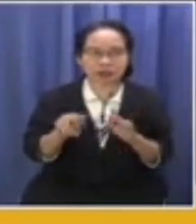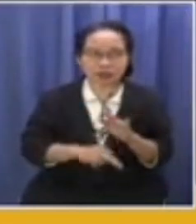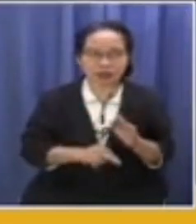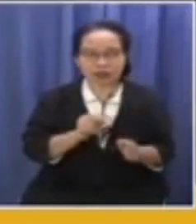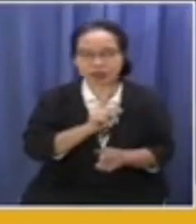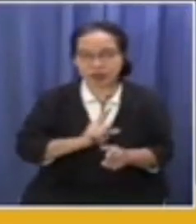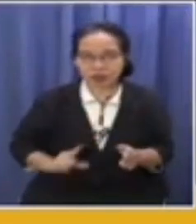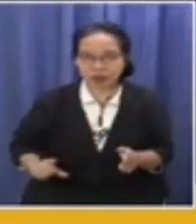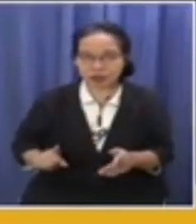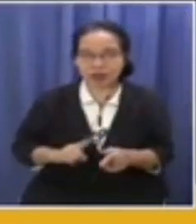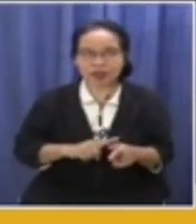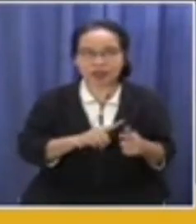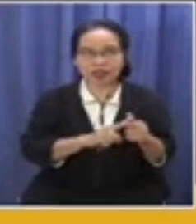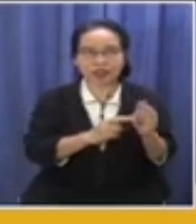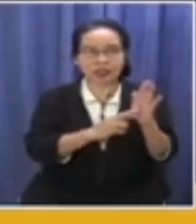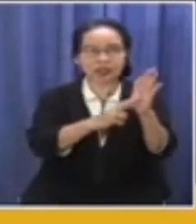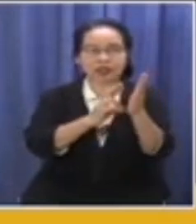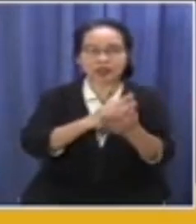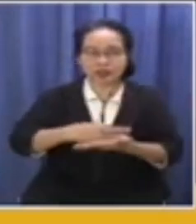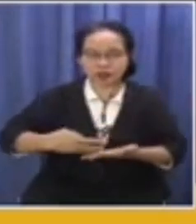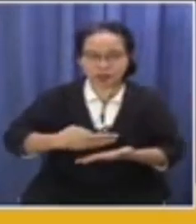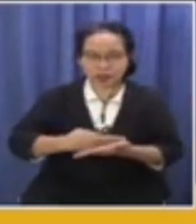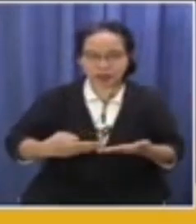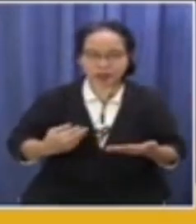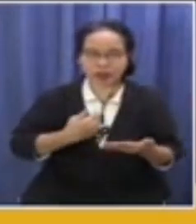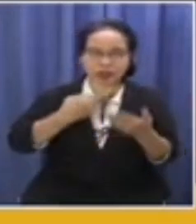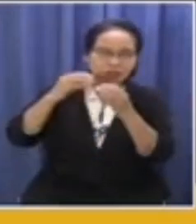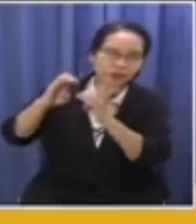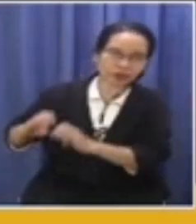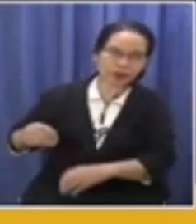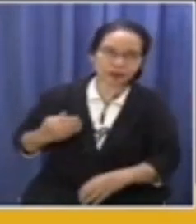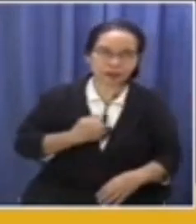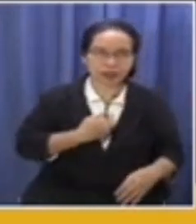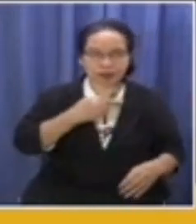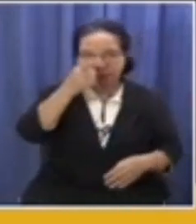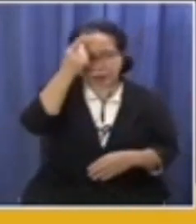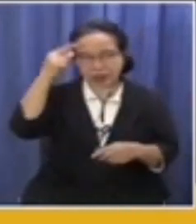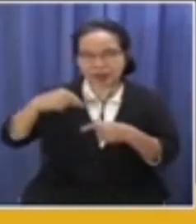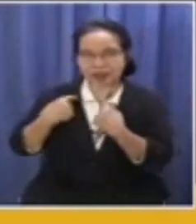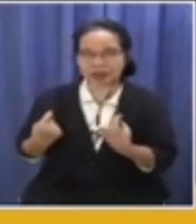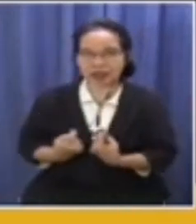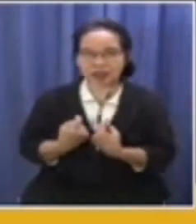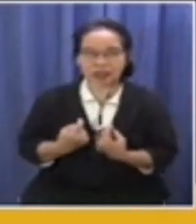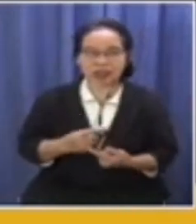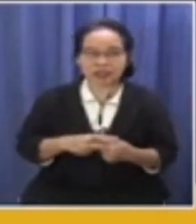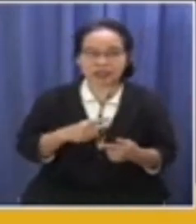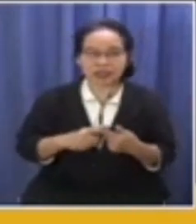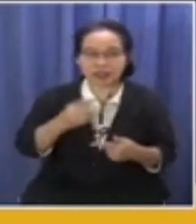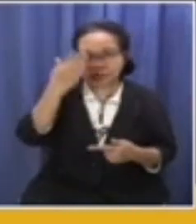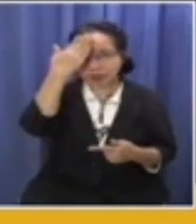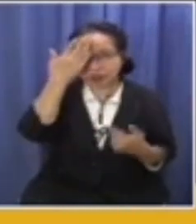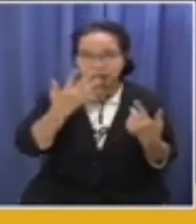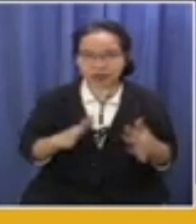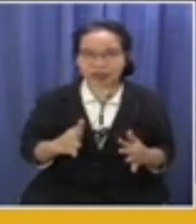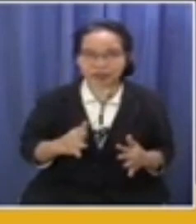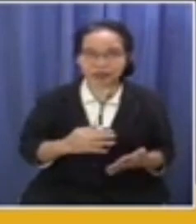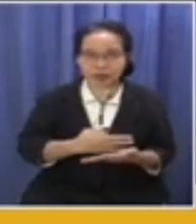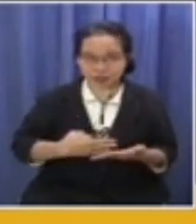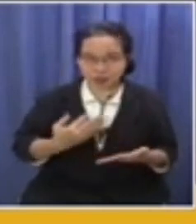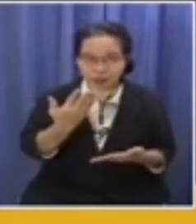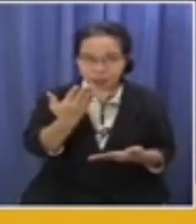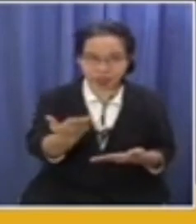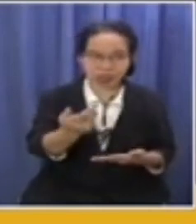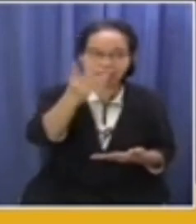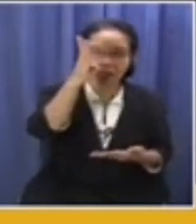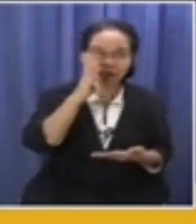Panginoon at iyong ipinatawad ang kasamaan ng aking kasalanan kaya alam mo eh na pinatawad